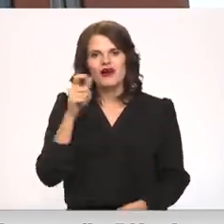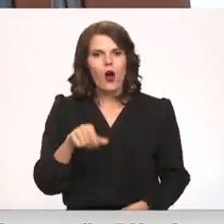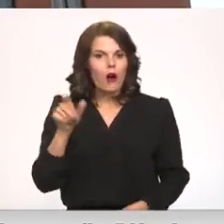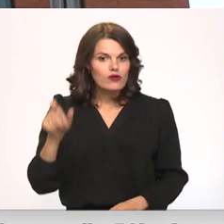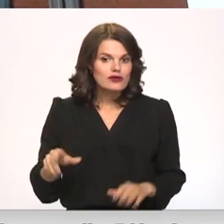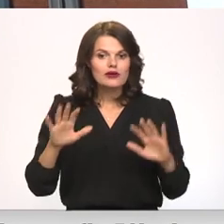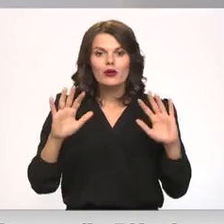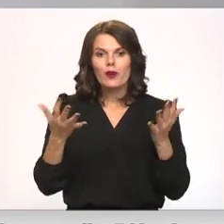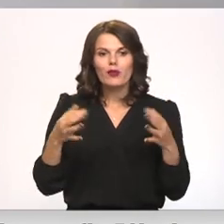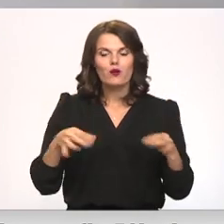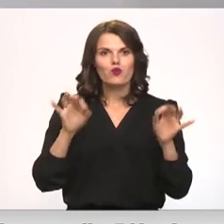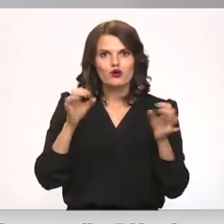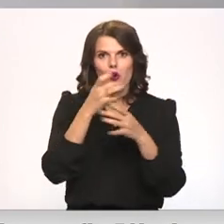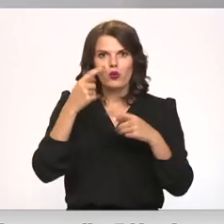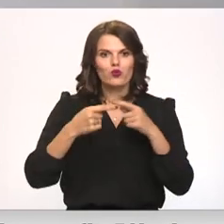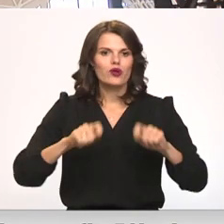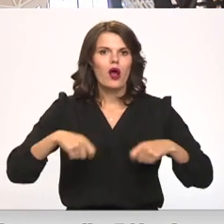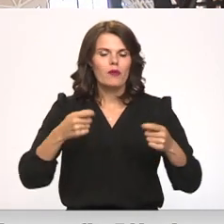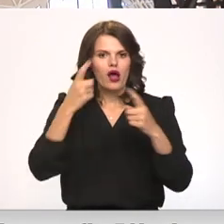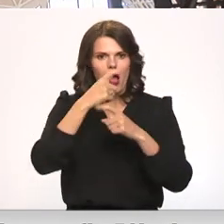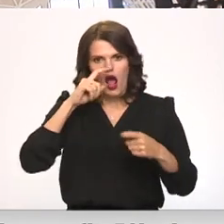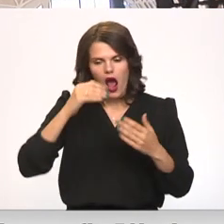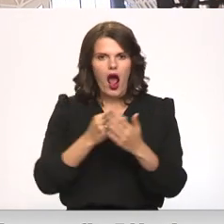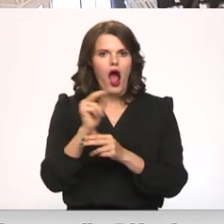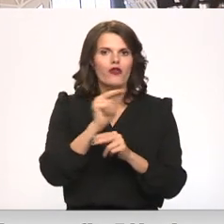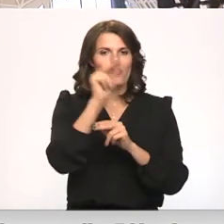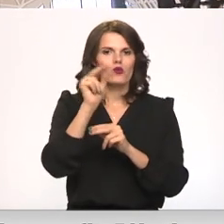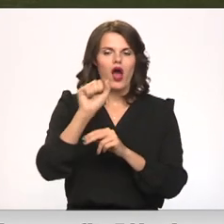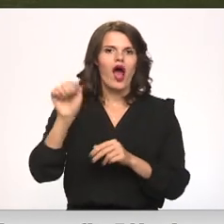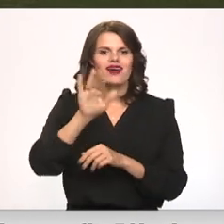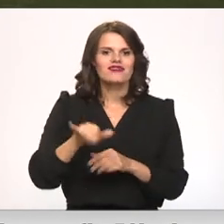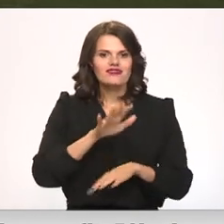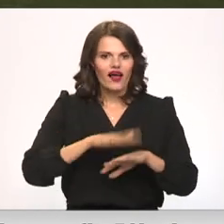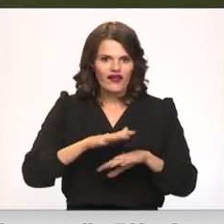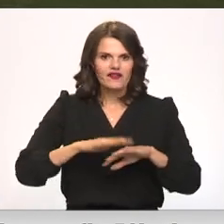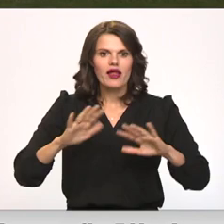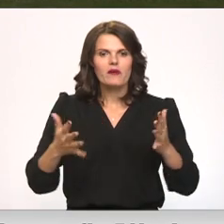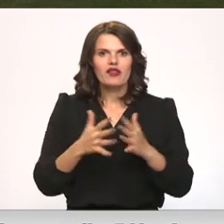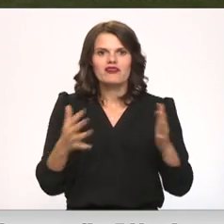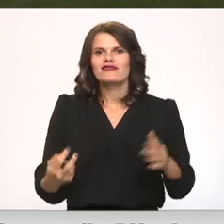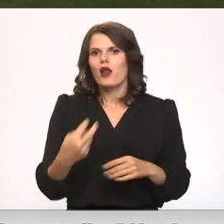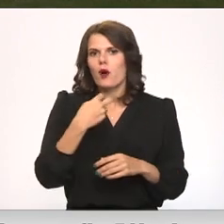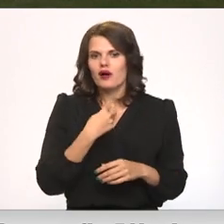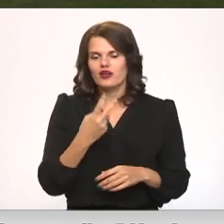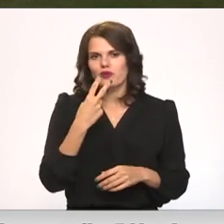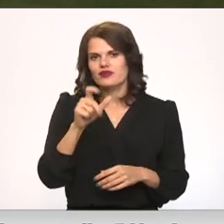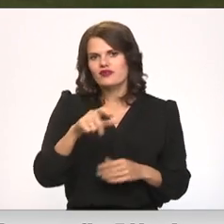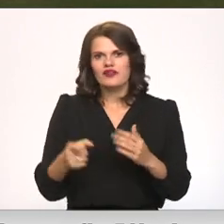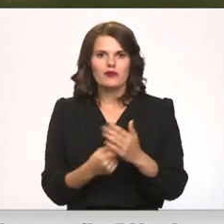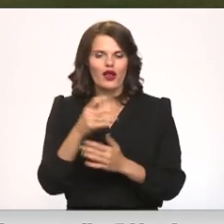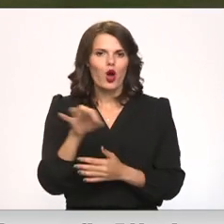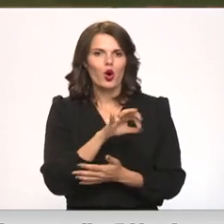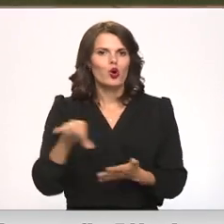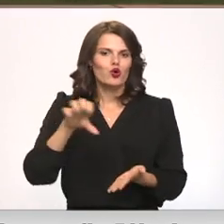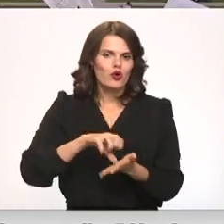Par nozīmīgāko kultūras mantojumā atzīts atjaunotais Āgenskalna tirgus, bet vislielāko pārsteigumu skatītājiem radīs